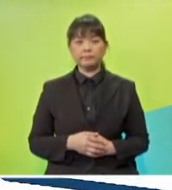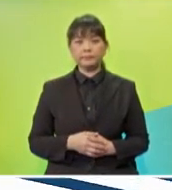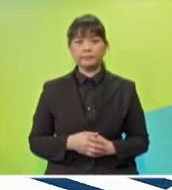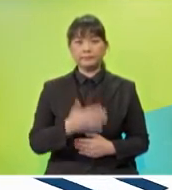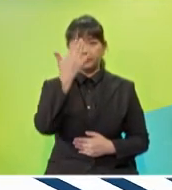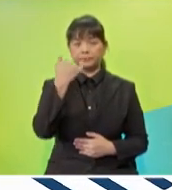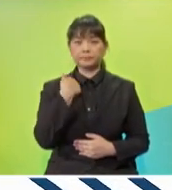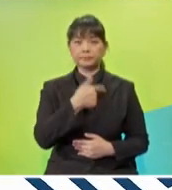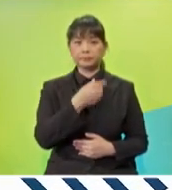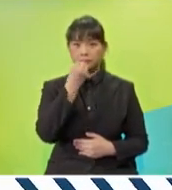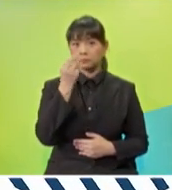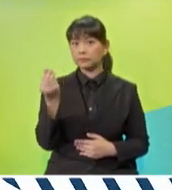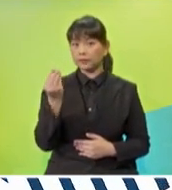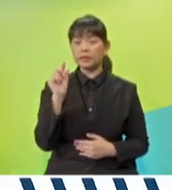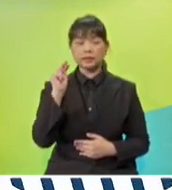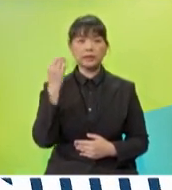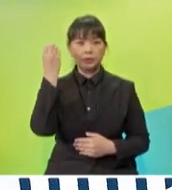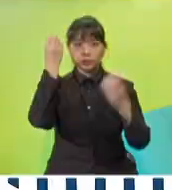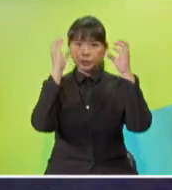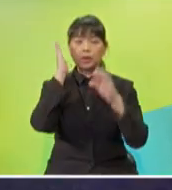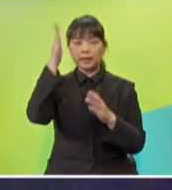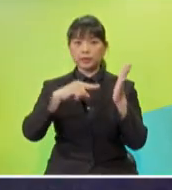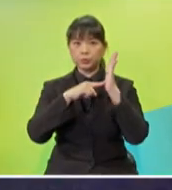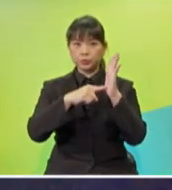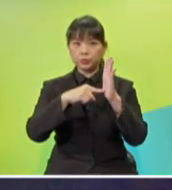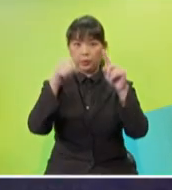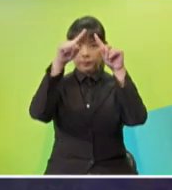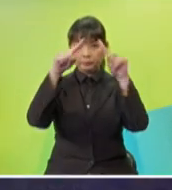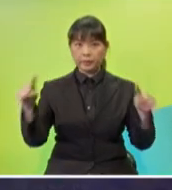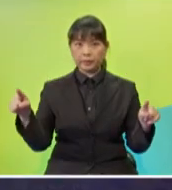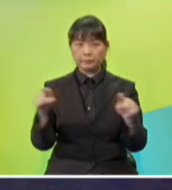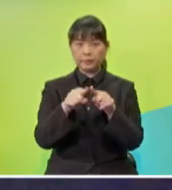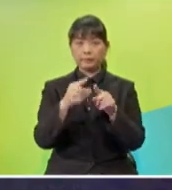nanti cego akan tunjuk Pirami makanan kita